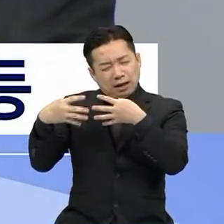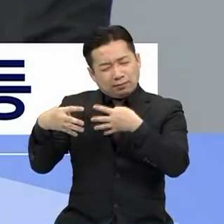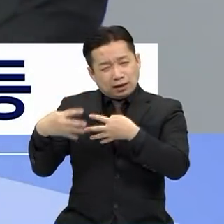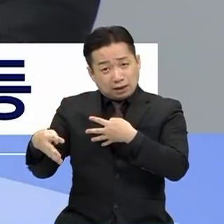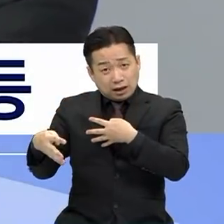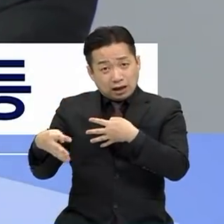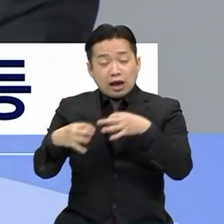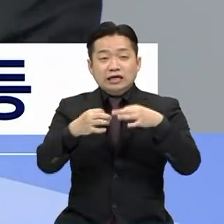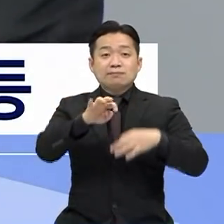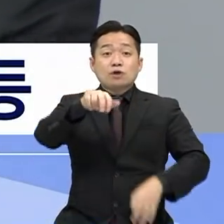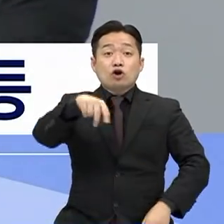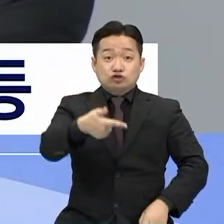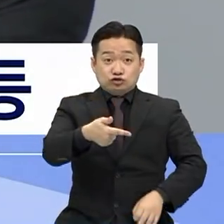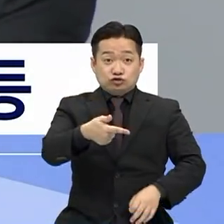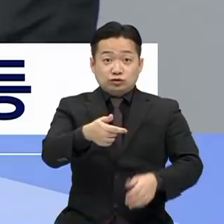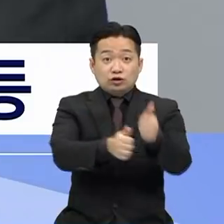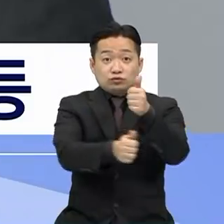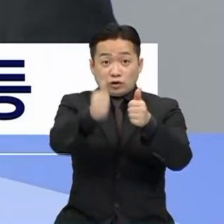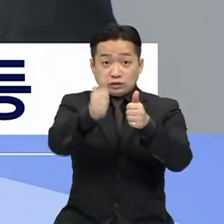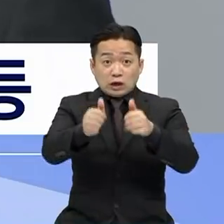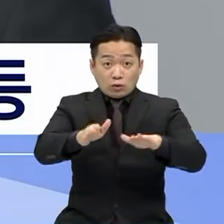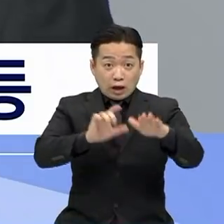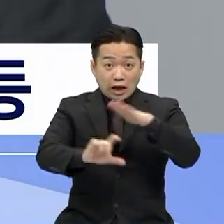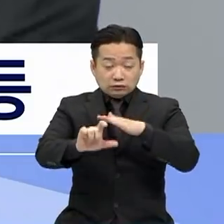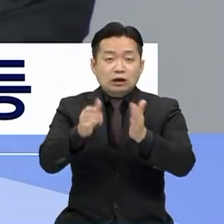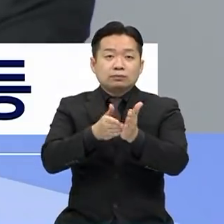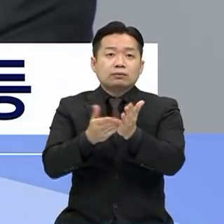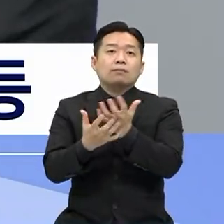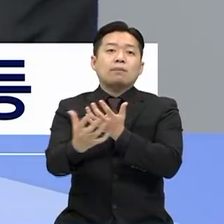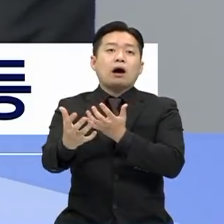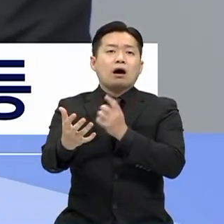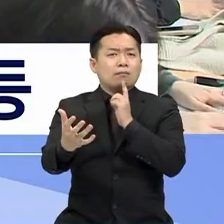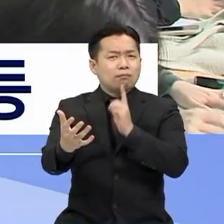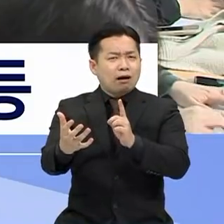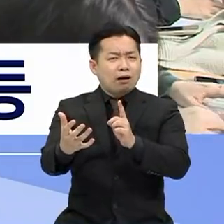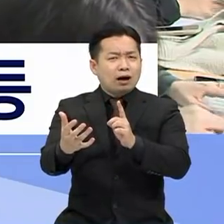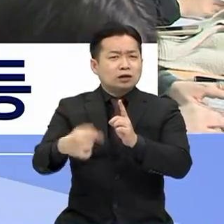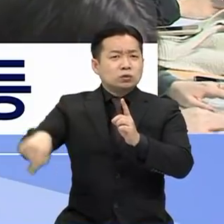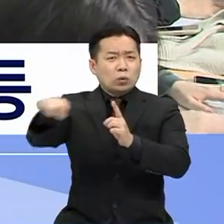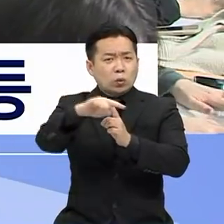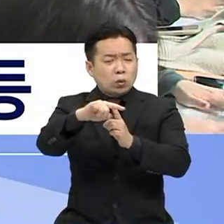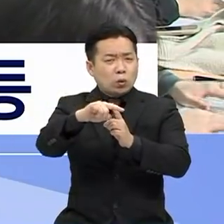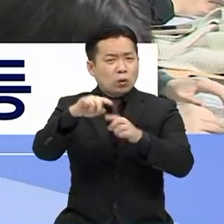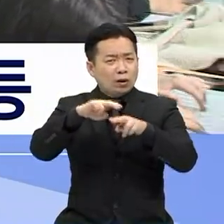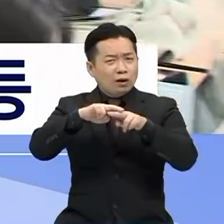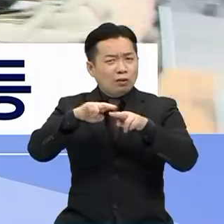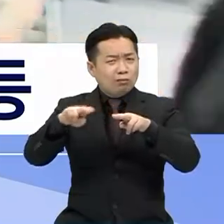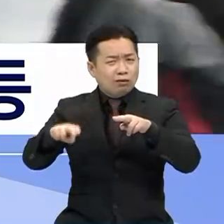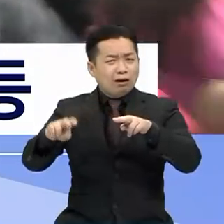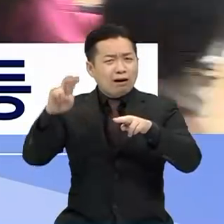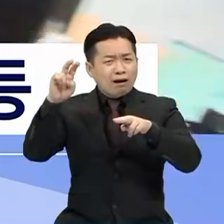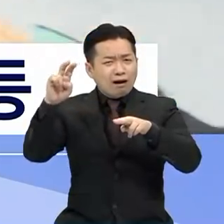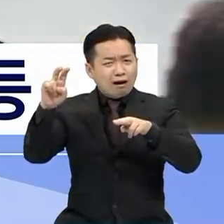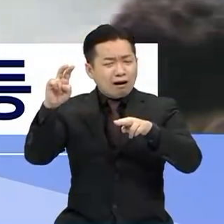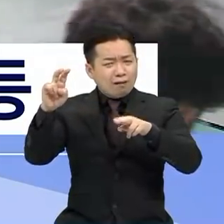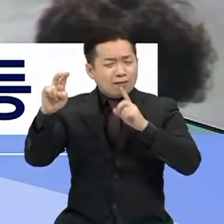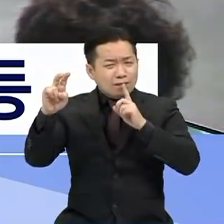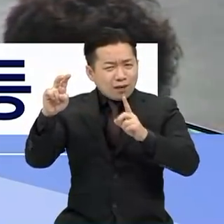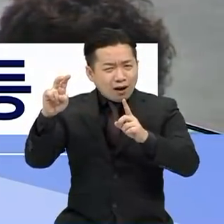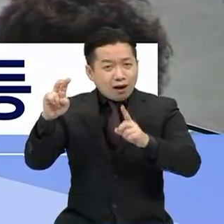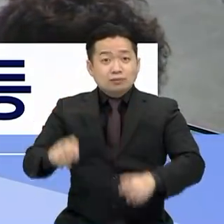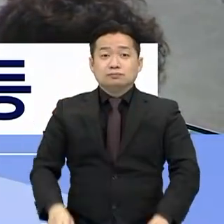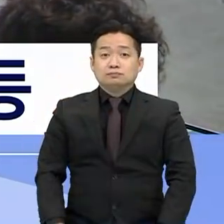김병준 상임 선대위원장 이온은 뭐 전 갑자기 기자회견을 예고하면서 기자들 사이에 전씨 사퇴 하는거 아니냐 이런 용태 설이 돌아